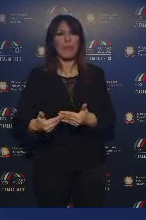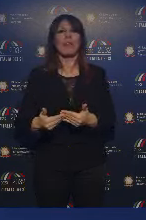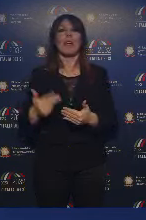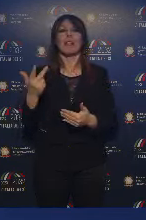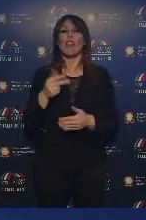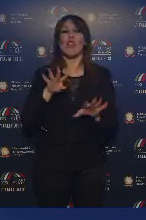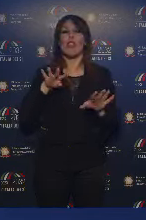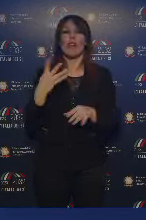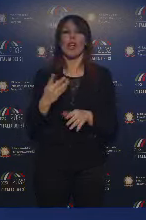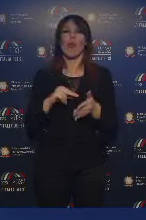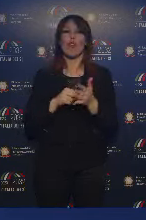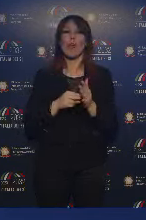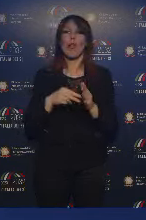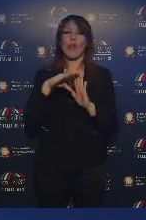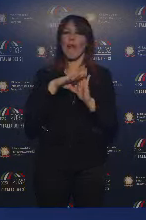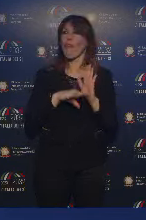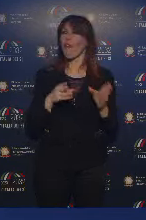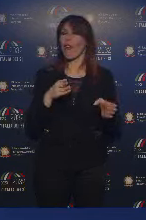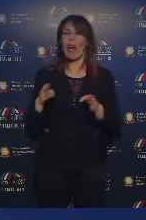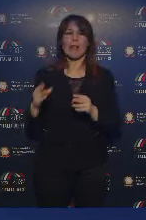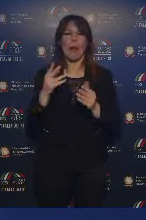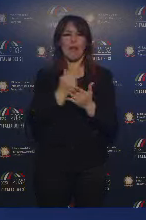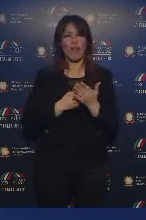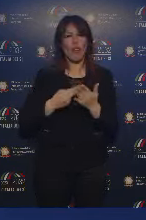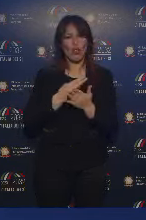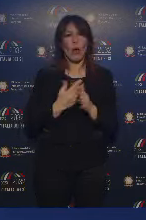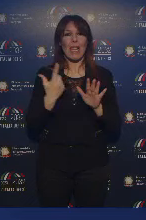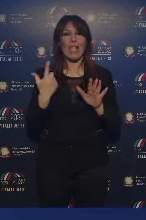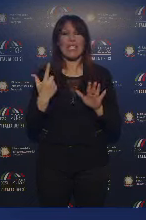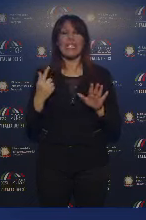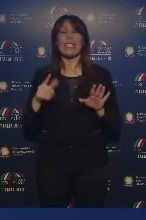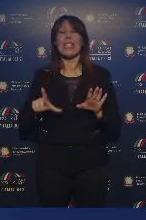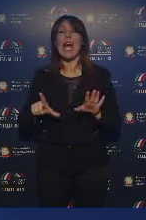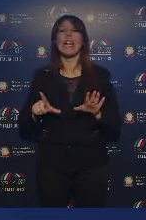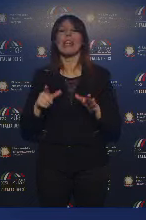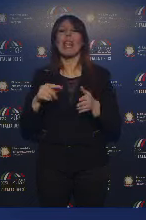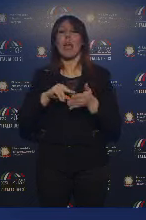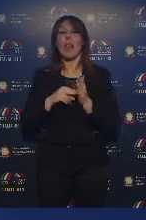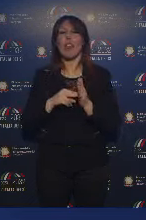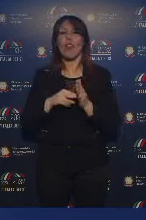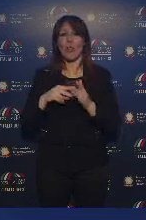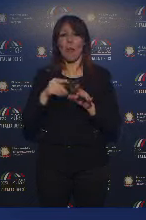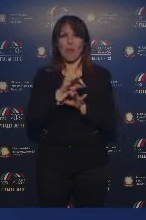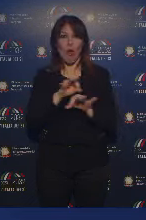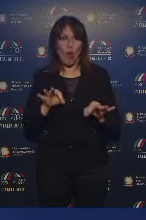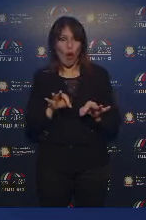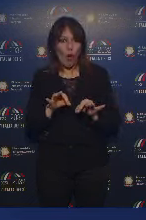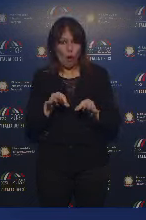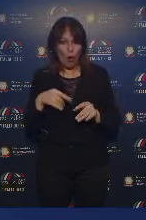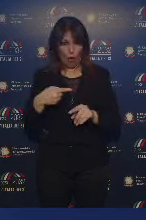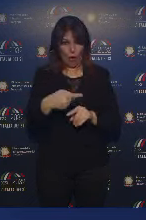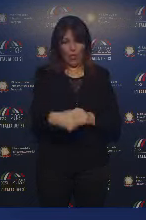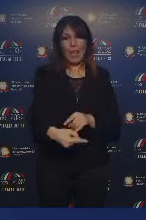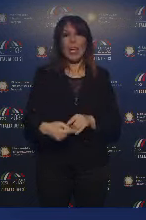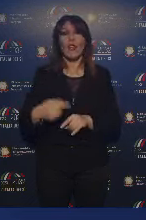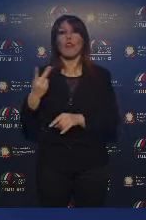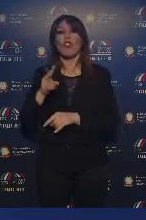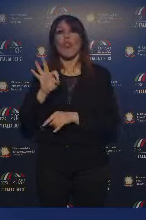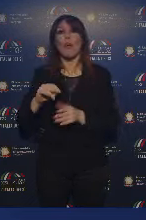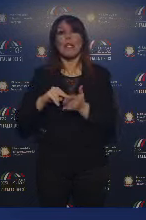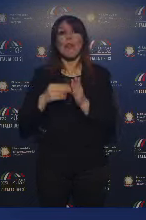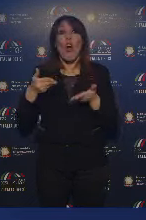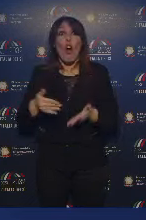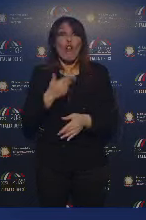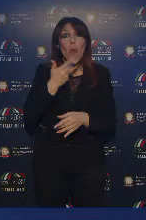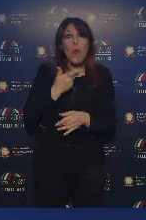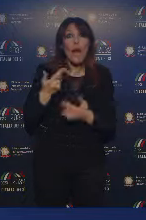milioni in fase progettuale interventi pronti di prossimo avvio 240 milioni cantieri aperti oggi mentre stiamo